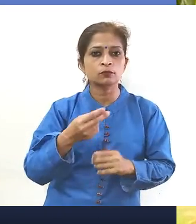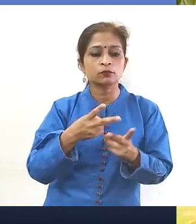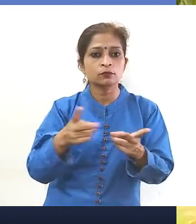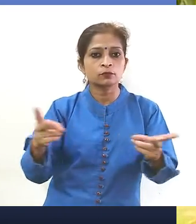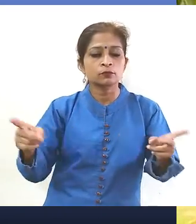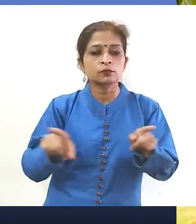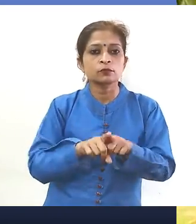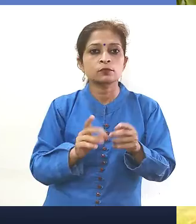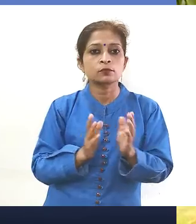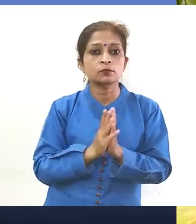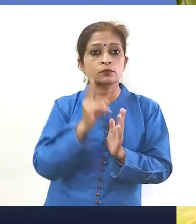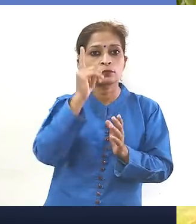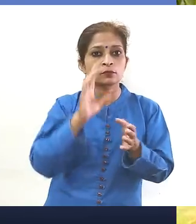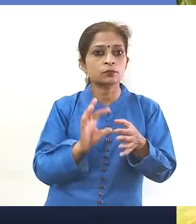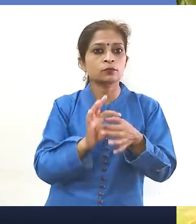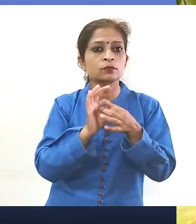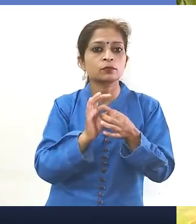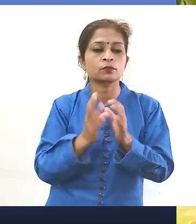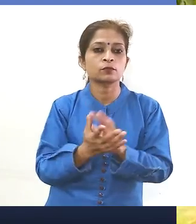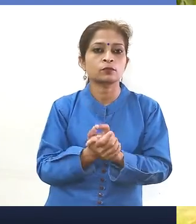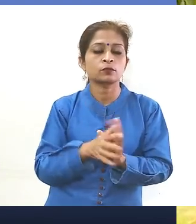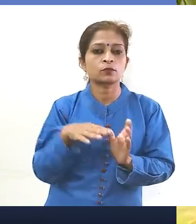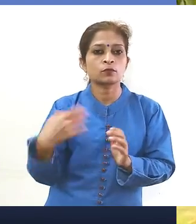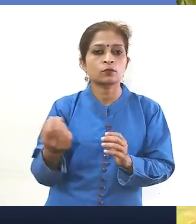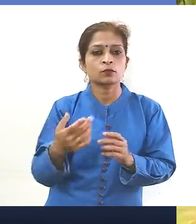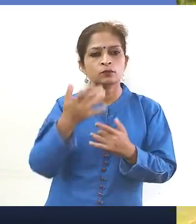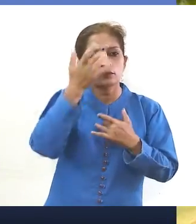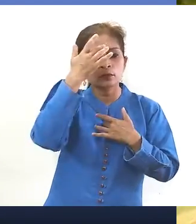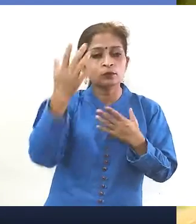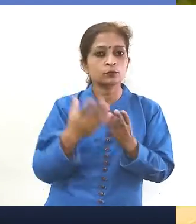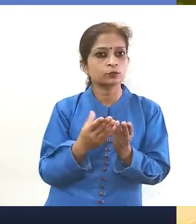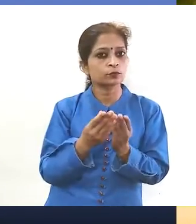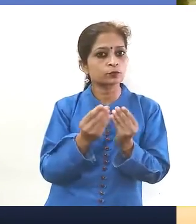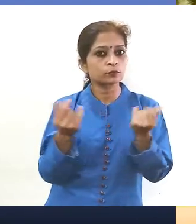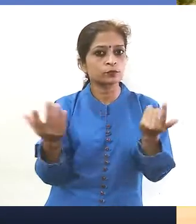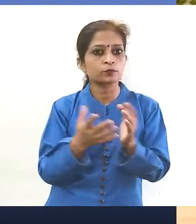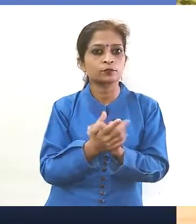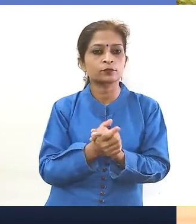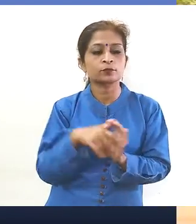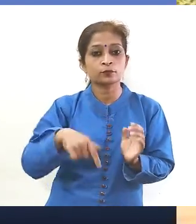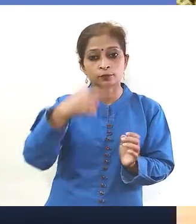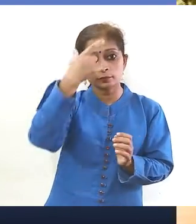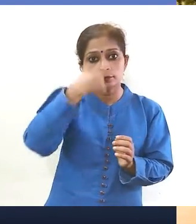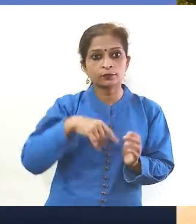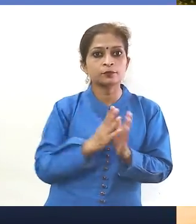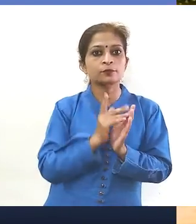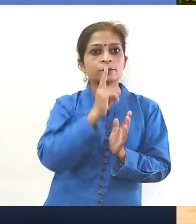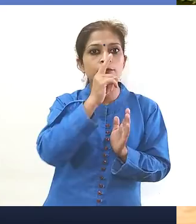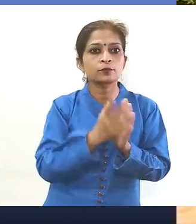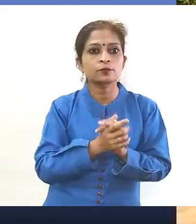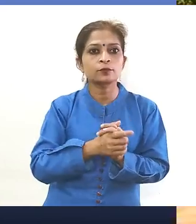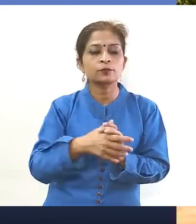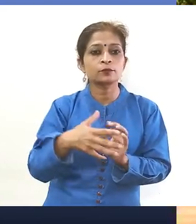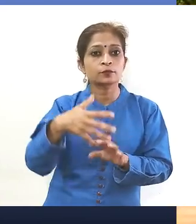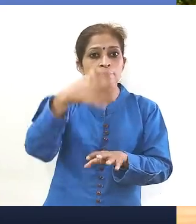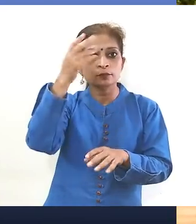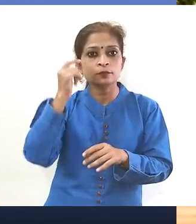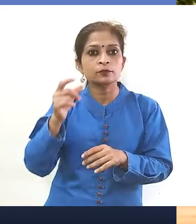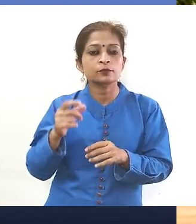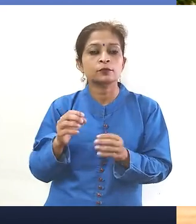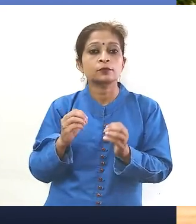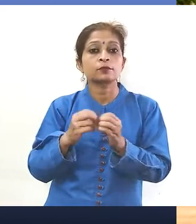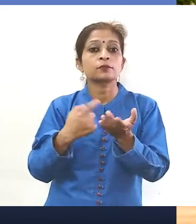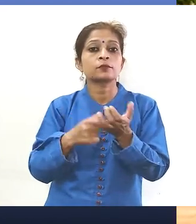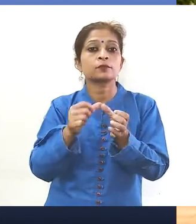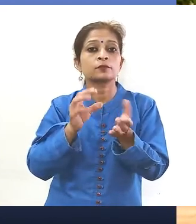से पूरा जागृत हो जाएगा, और वो योग से निरोगी तो बनेंगे ही, वो नर से नारायण, जीव से ब्रह्म, मानव से